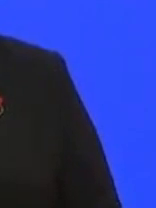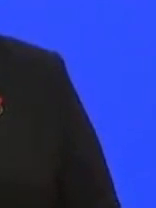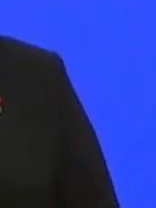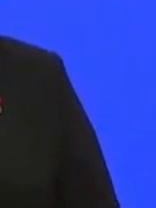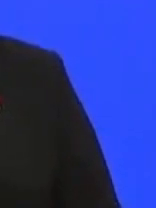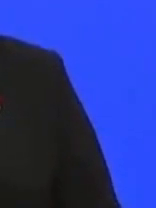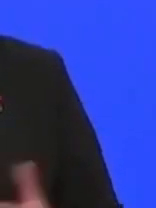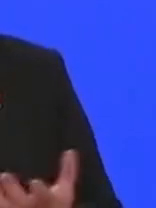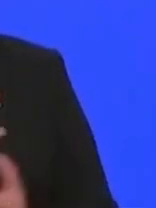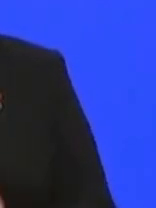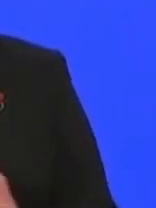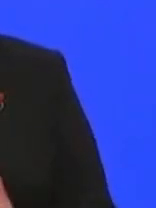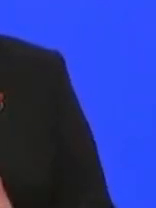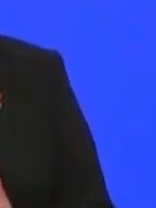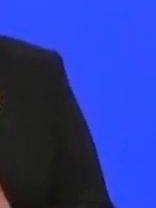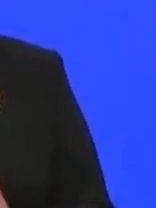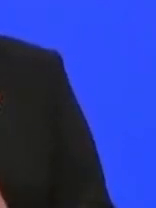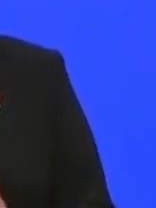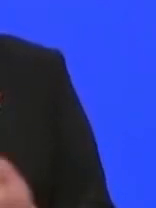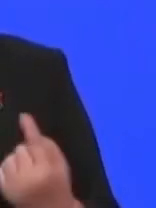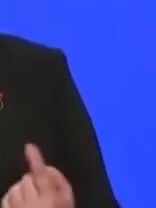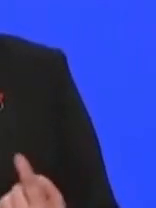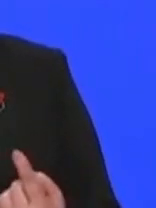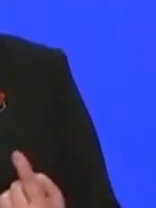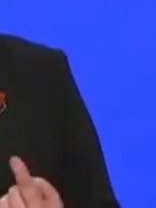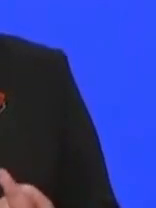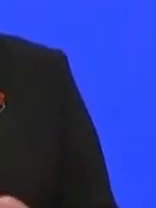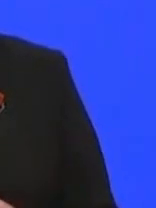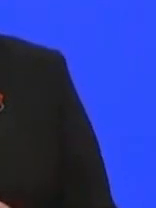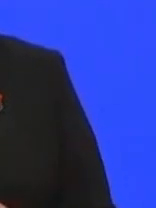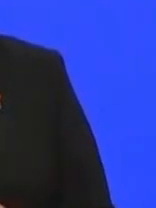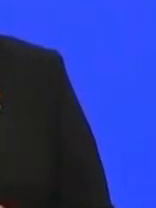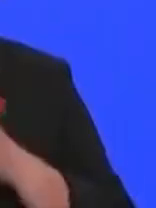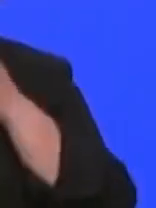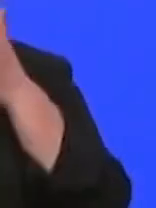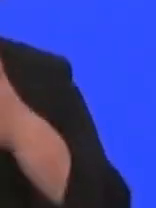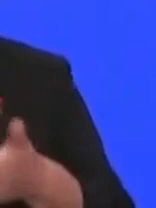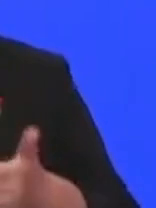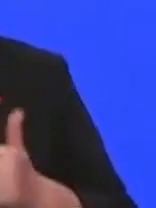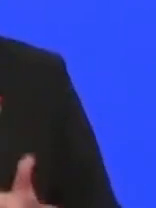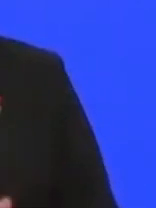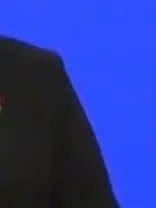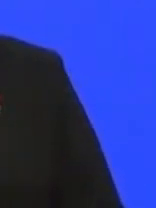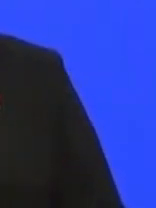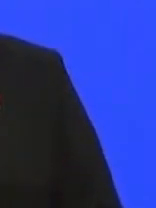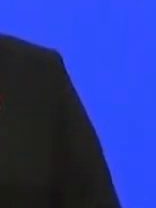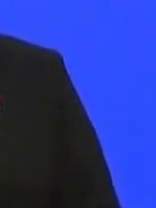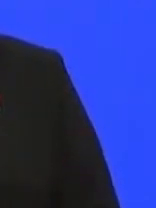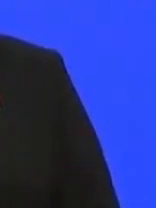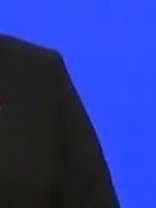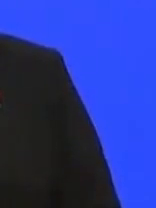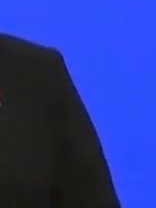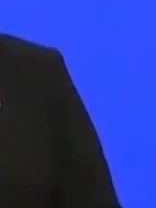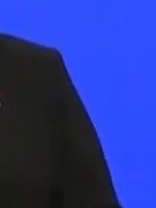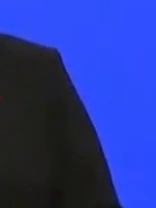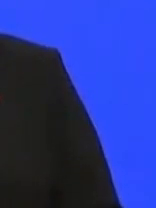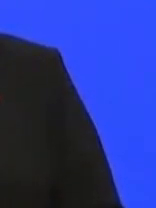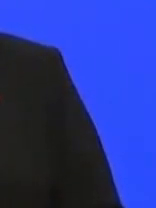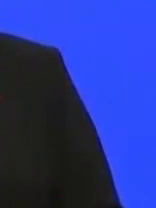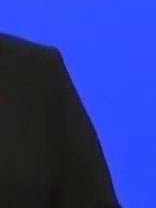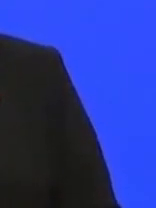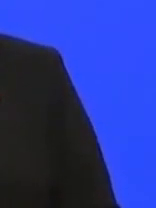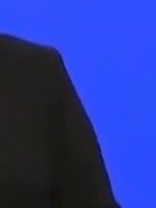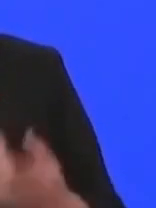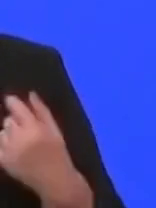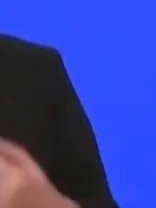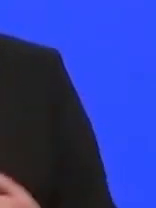jedna obitelj u stvari postali, to više nije nekakva veza. i bilo mi je iznimno drago.